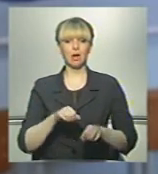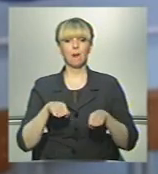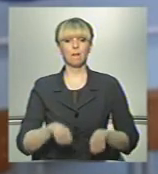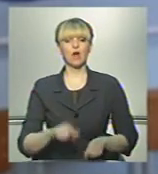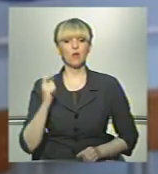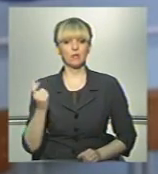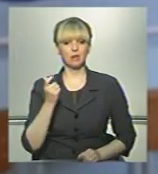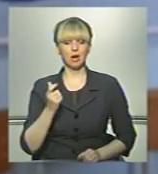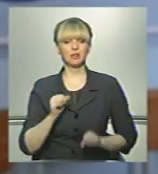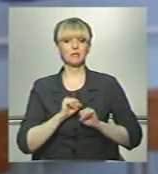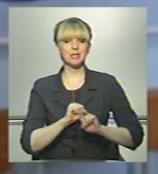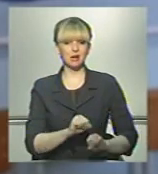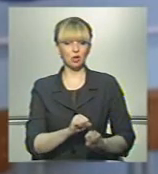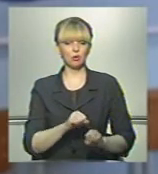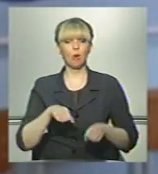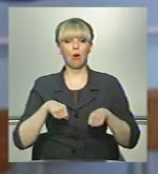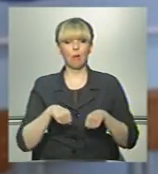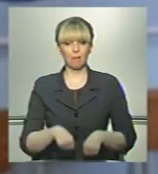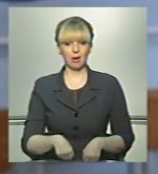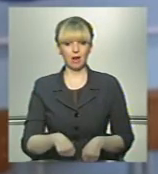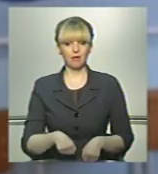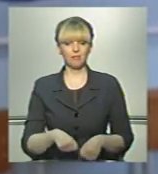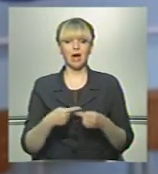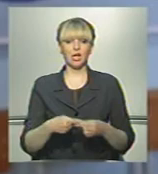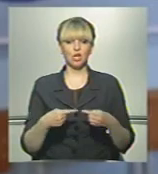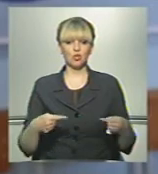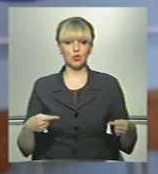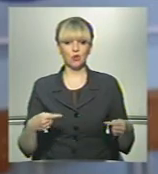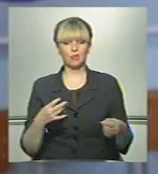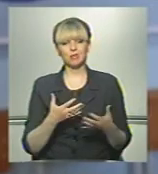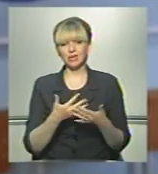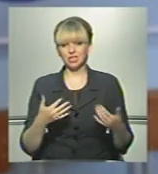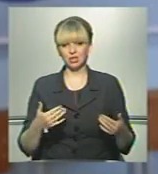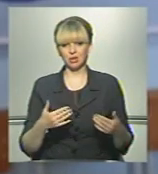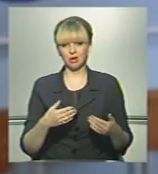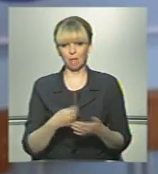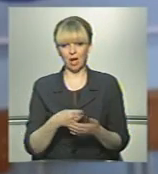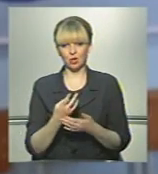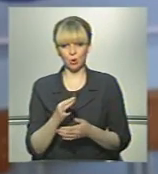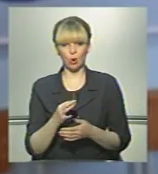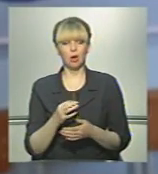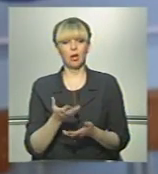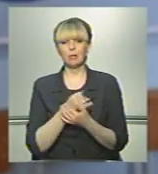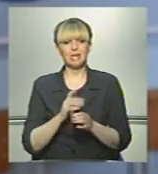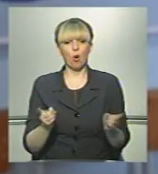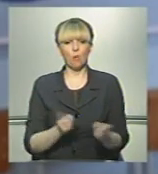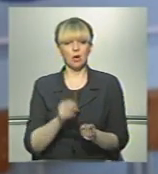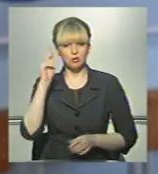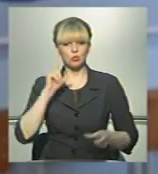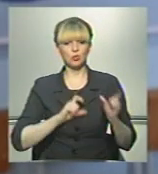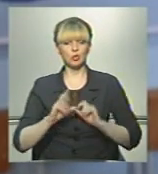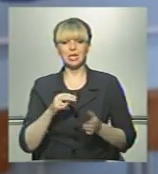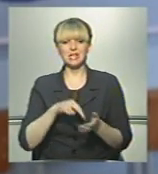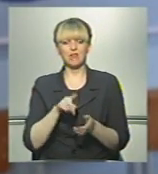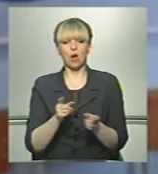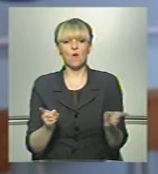власності, щодо захисту прав речових на інше майно. Тобто ми не обмежували студентів, не ставили